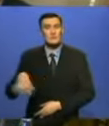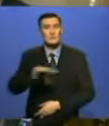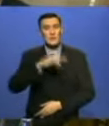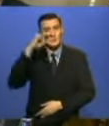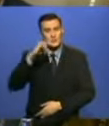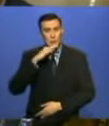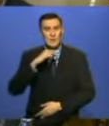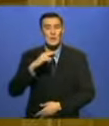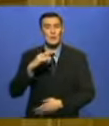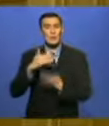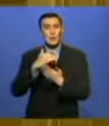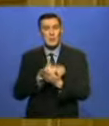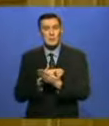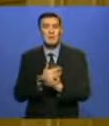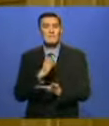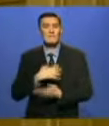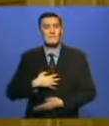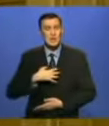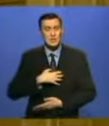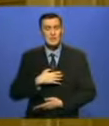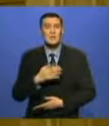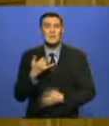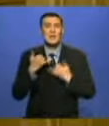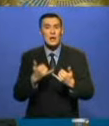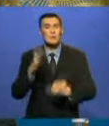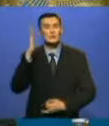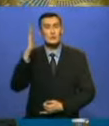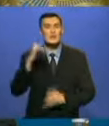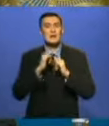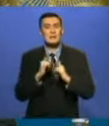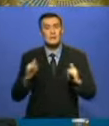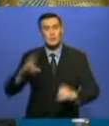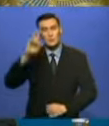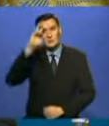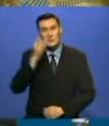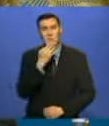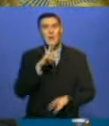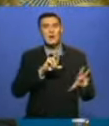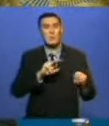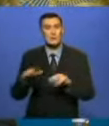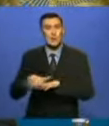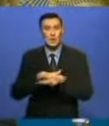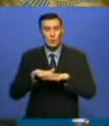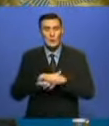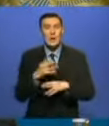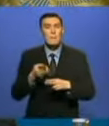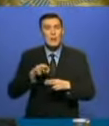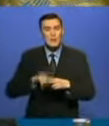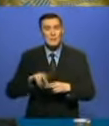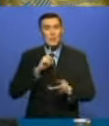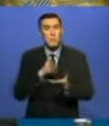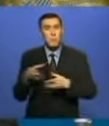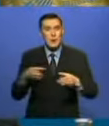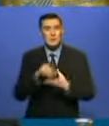Принятие «Нурлы-Жол» — это важная мера, имеющая большое значение для будущего развития страны и благополучия народа. В этой связи партия